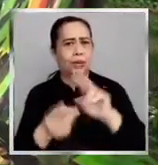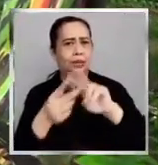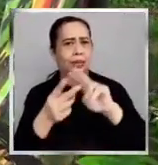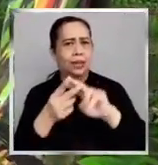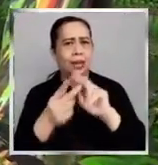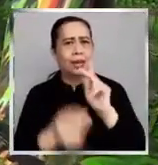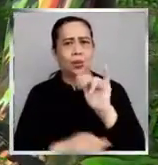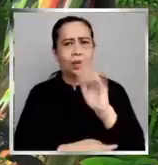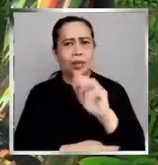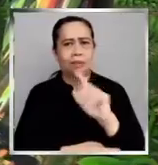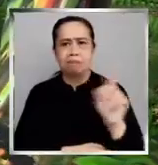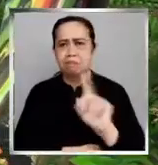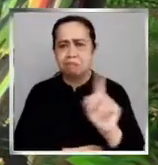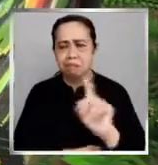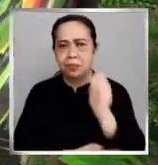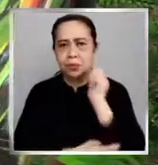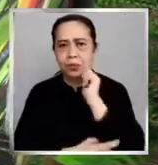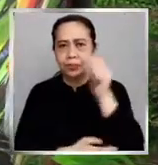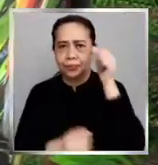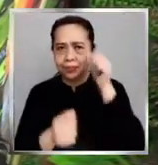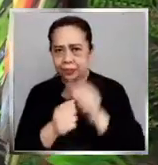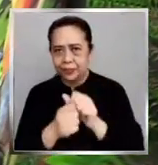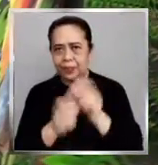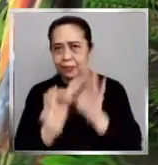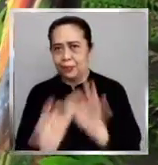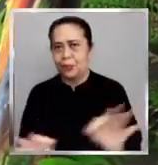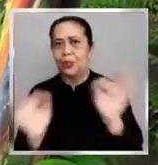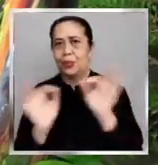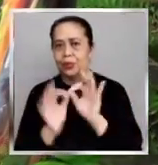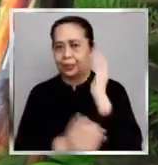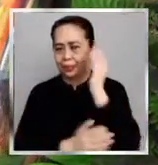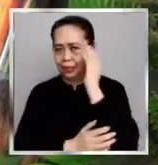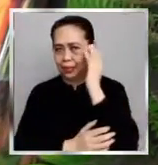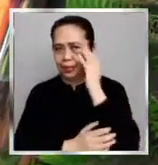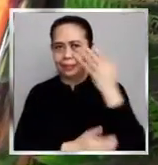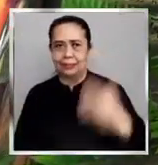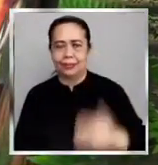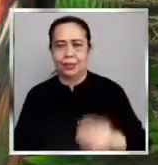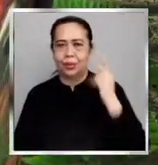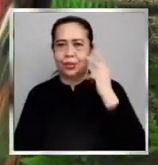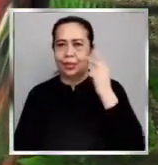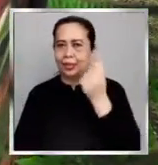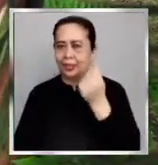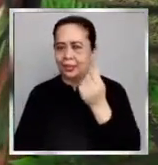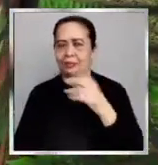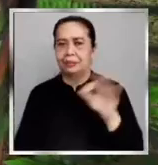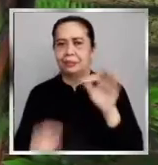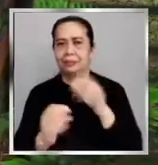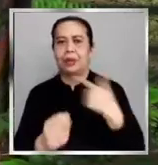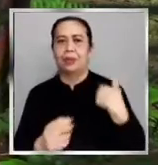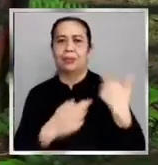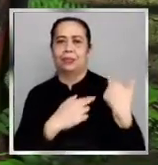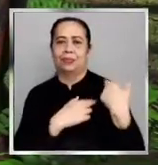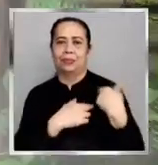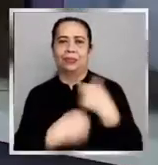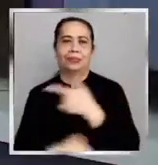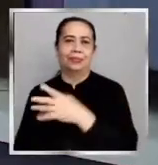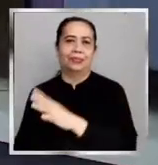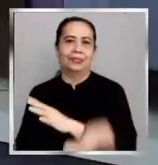Kim, ano na? Laging tandaan, kimportante ang may alam. Ako po si Kuya Kim at sagot ko kayo, 24 oras.